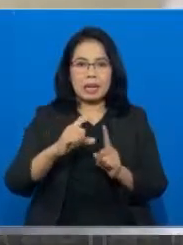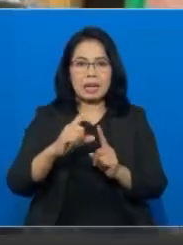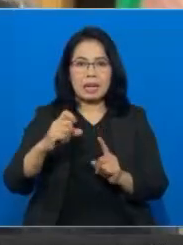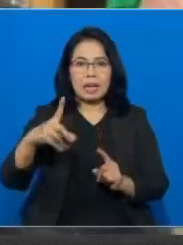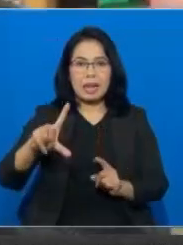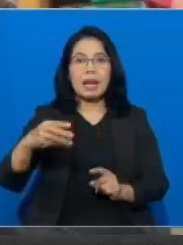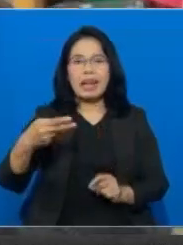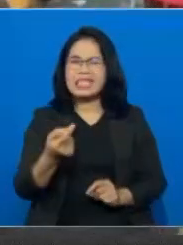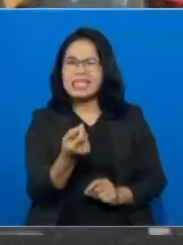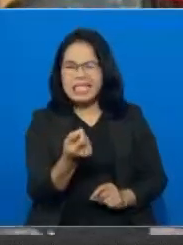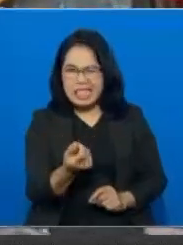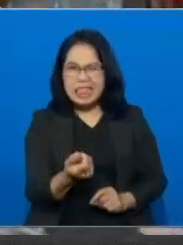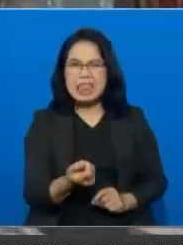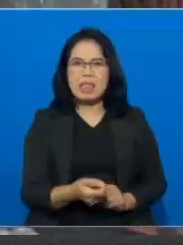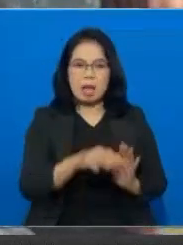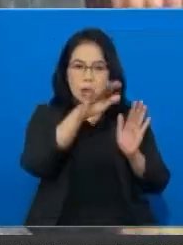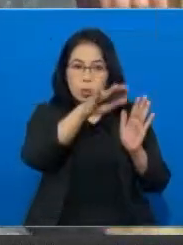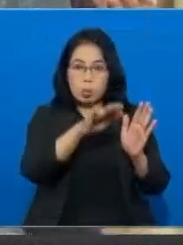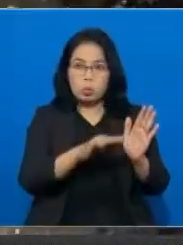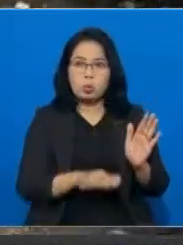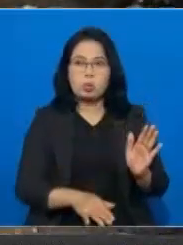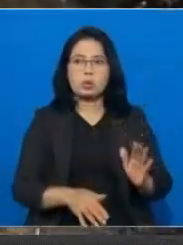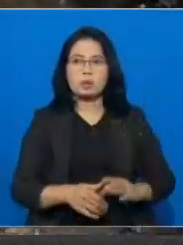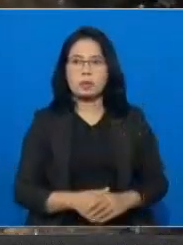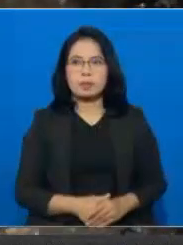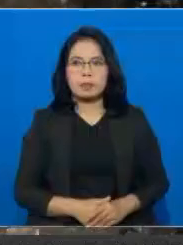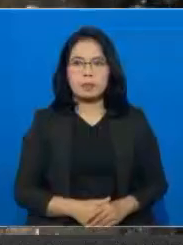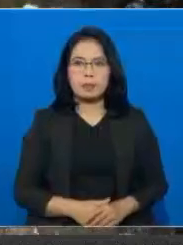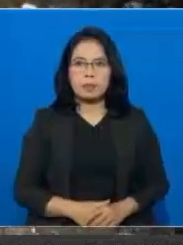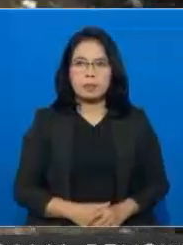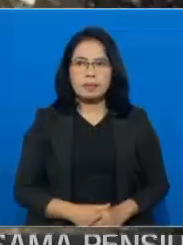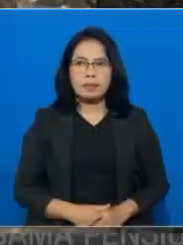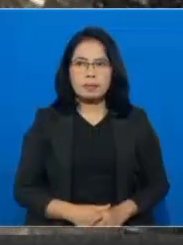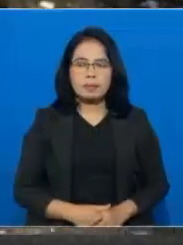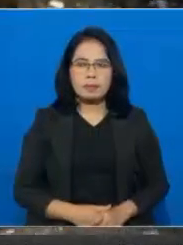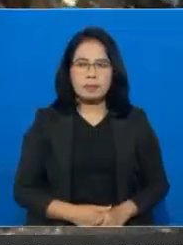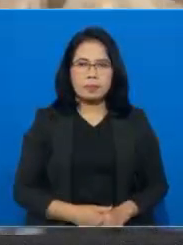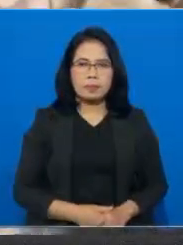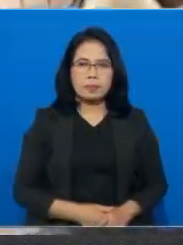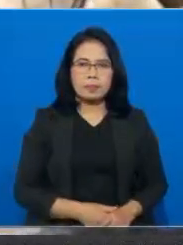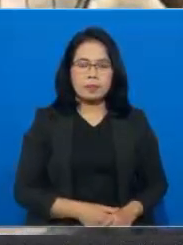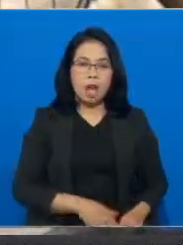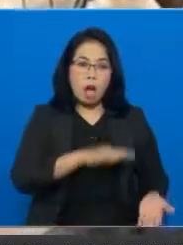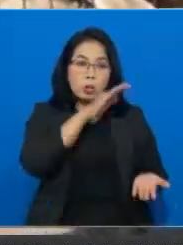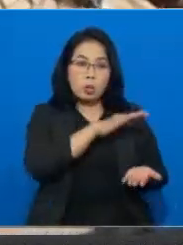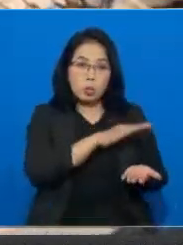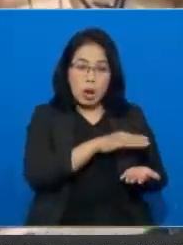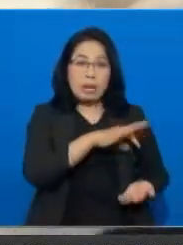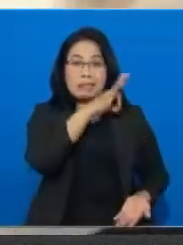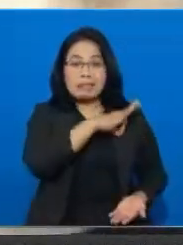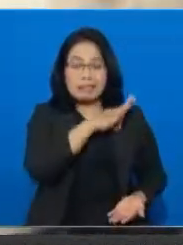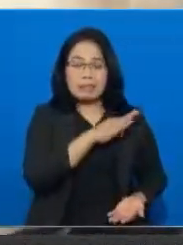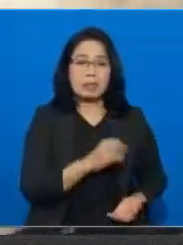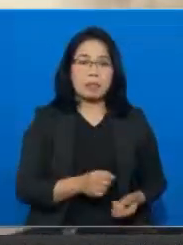mengurangi jumlah produksi. Semula 100 kg menjadi 50 kg dengan penurunan omset mencapai 40%.